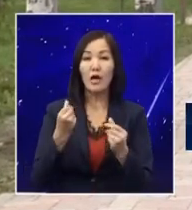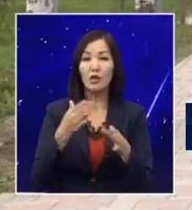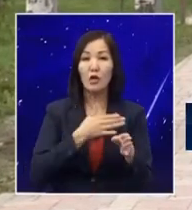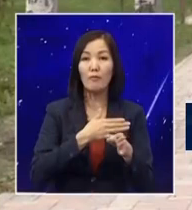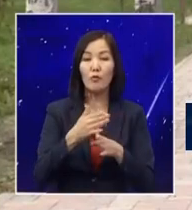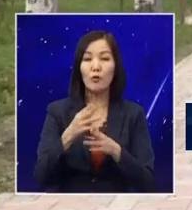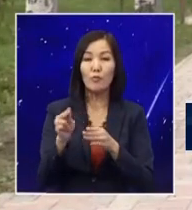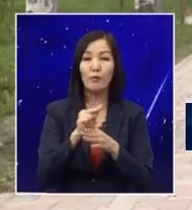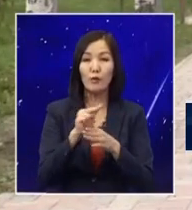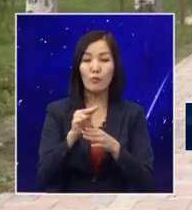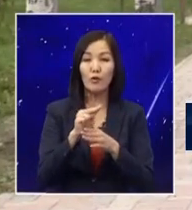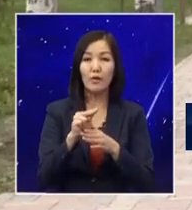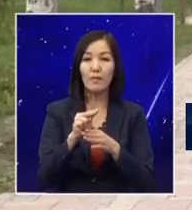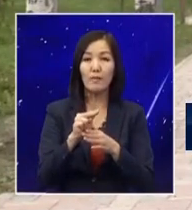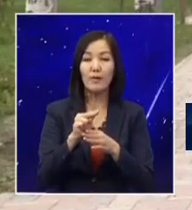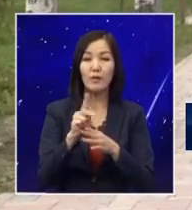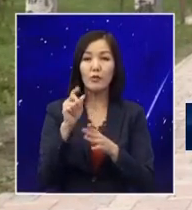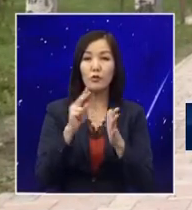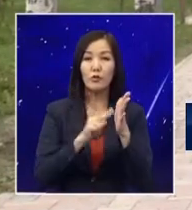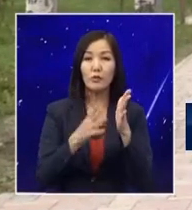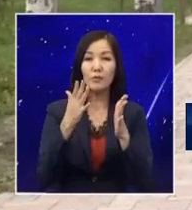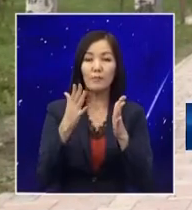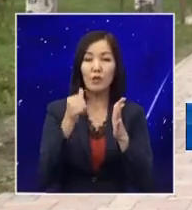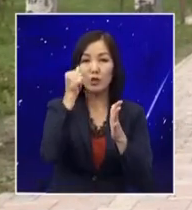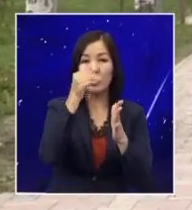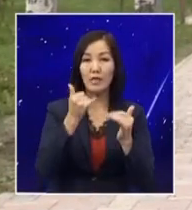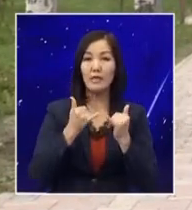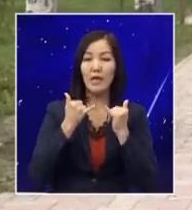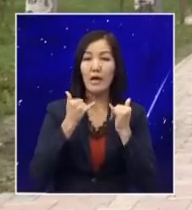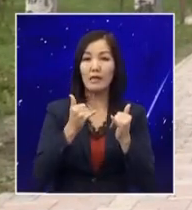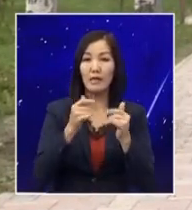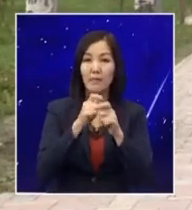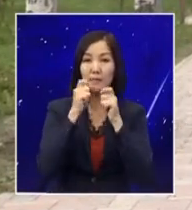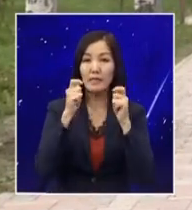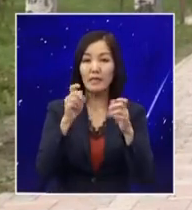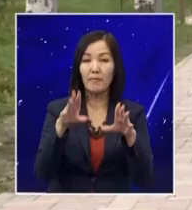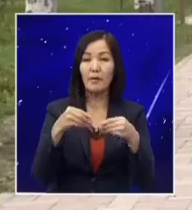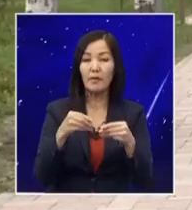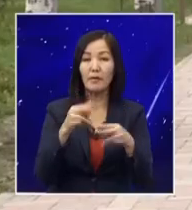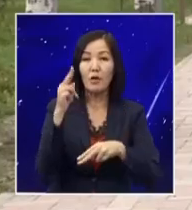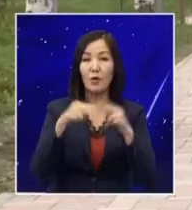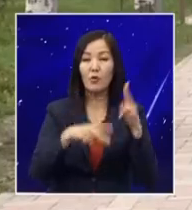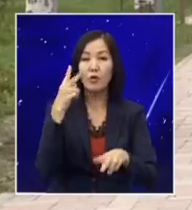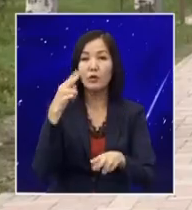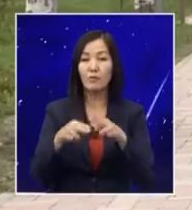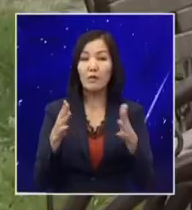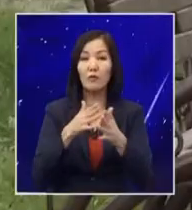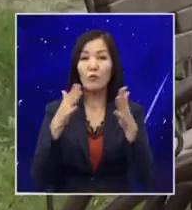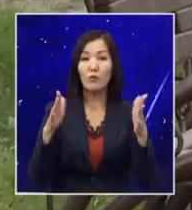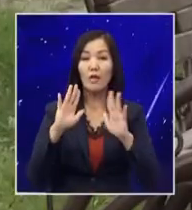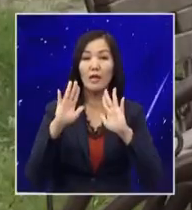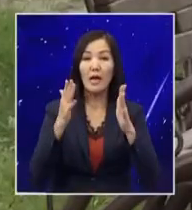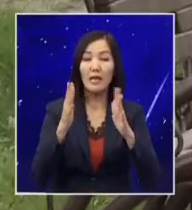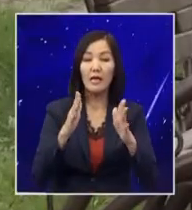осы юбилейге қарсы өткізіп беруді қолға алып жатыр. Көріп отырсыздар, мынау біткен жері үлкен аллея, ары қарай